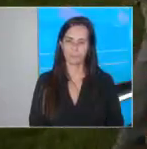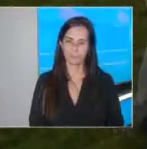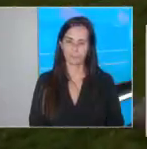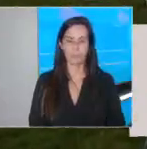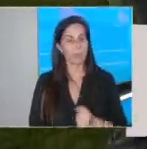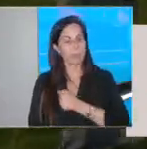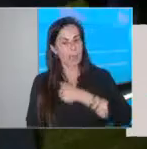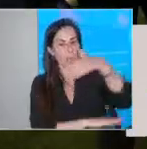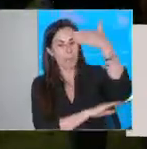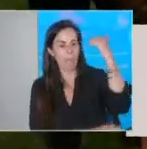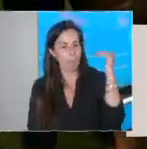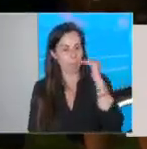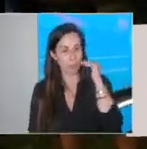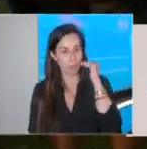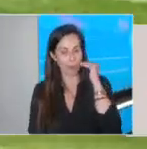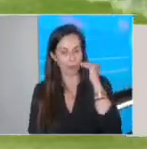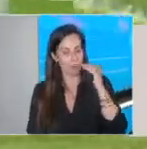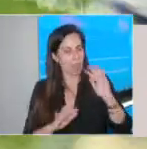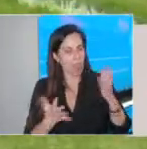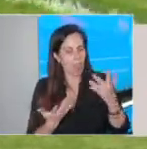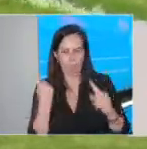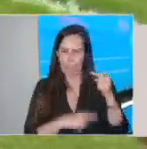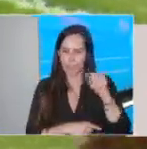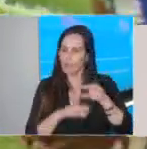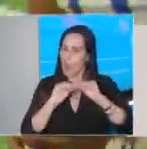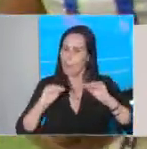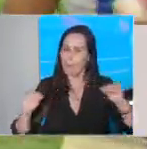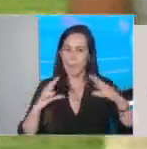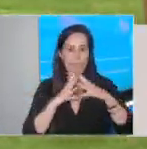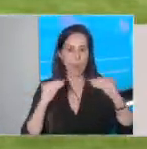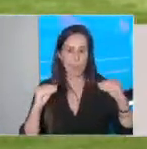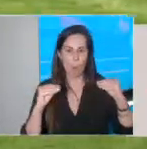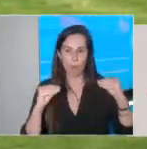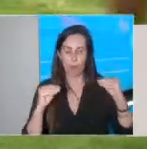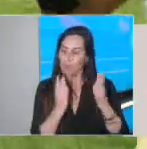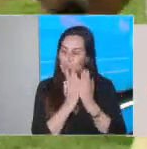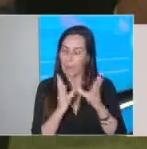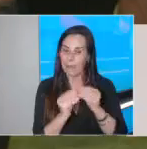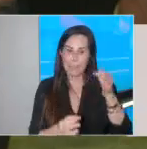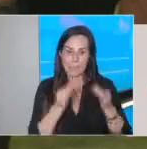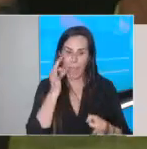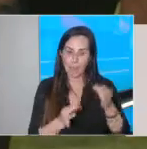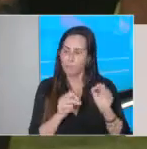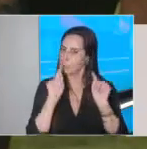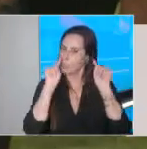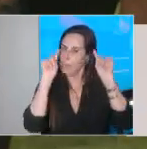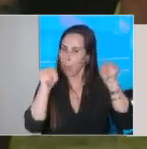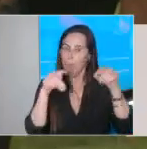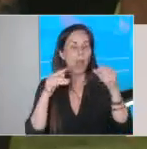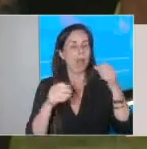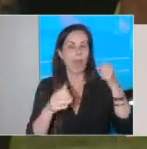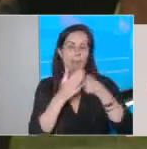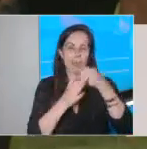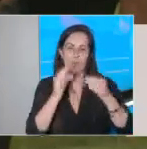יחסי דת ומדינה בארצות הברית. כיצד המקרה של מאמן פוטבול שהתפלל עם שחקניו הגיע עד